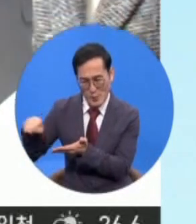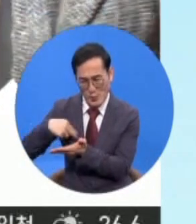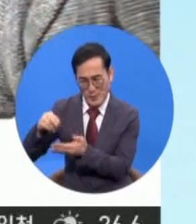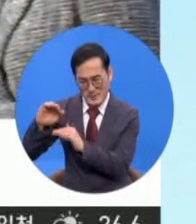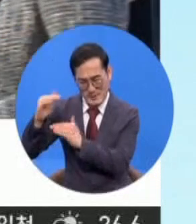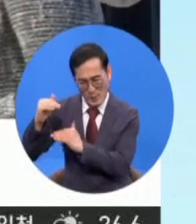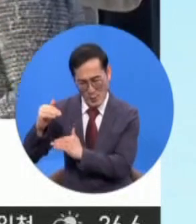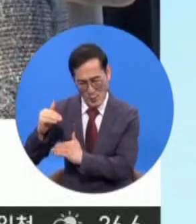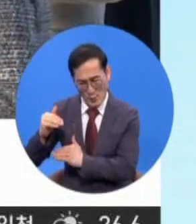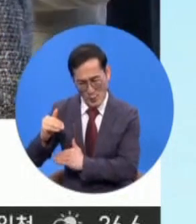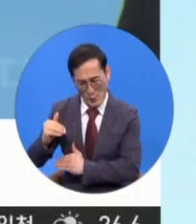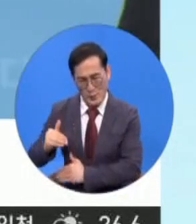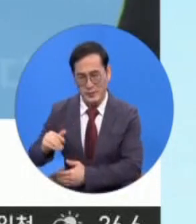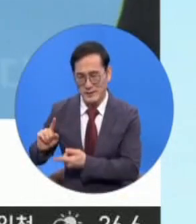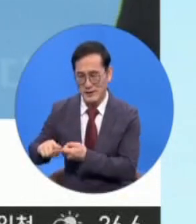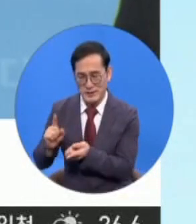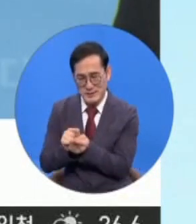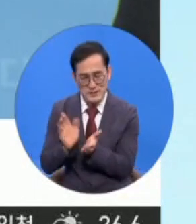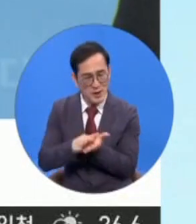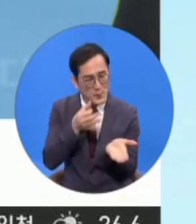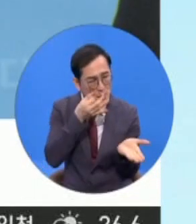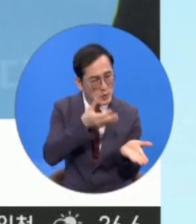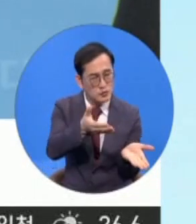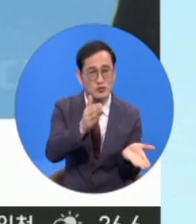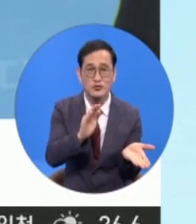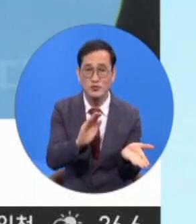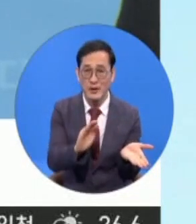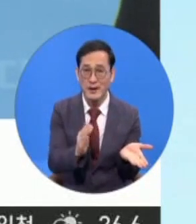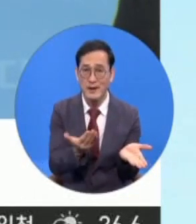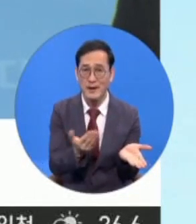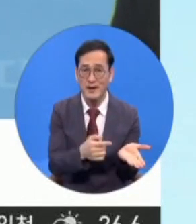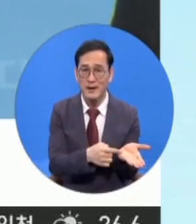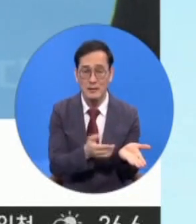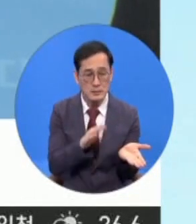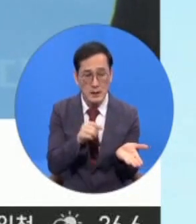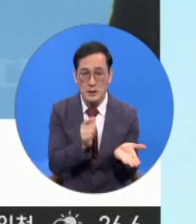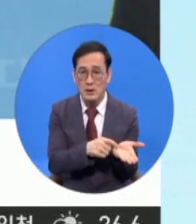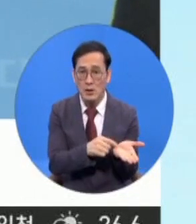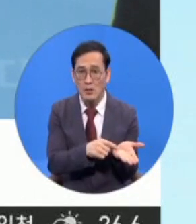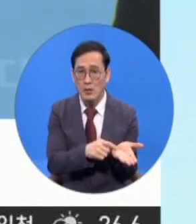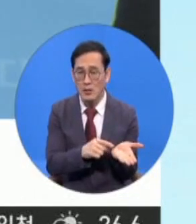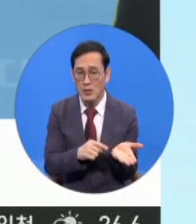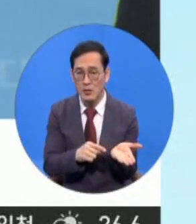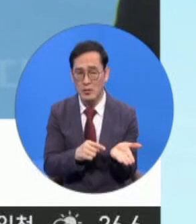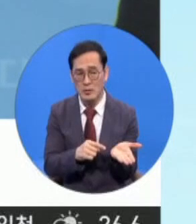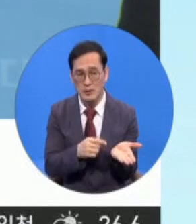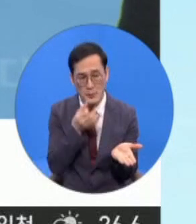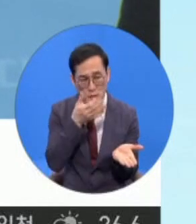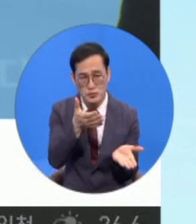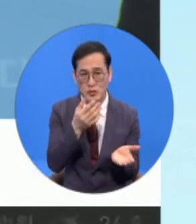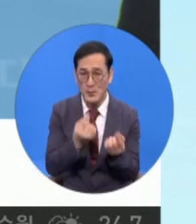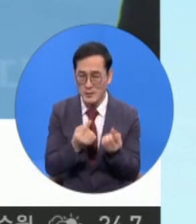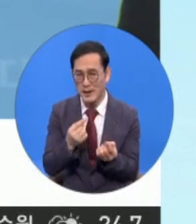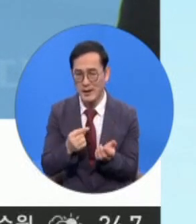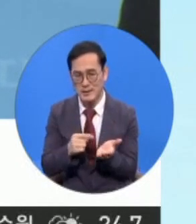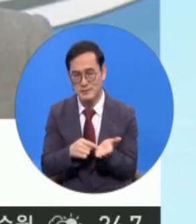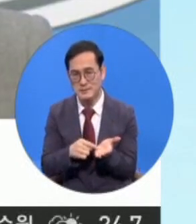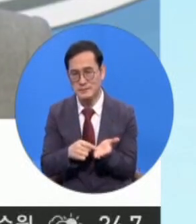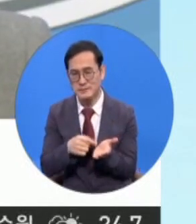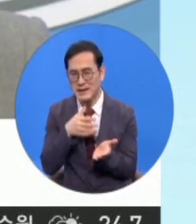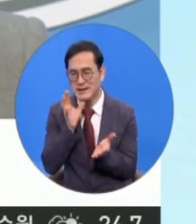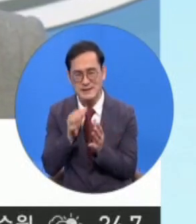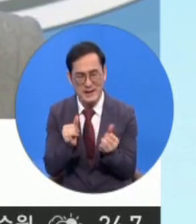것을 출력을 하는 어떤 출력물이 있을 수도 있는 거고 4 아니면 캡쳐를 했을 때 뭔가 좀 더 누구한테 설명을 하기 보여주면서